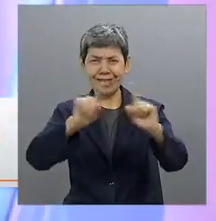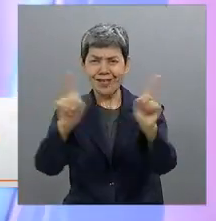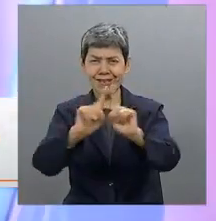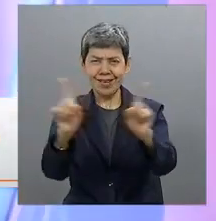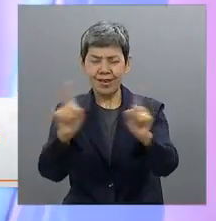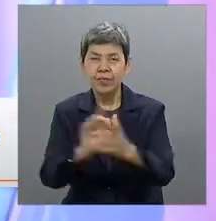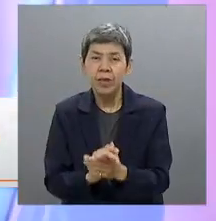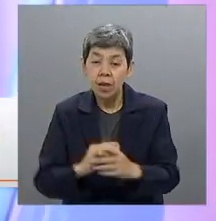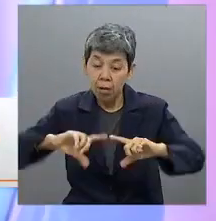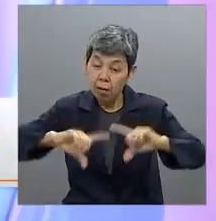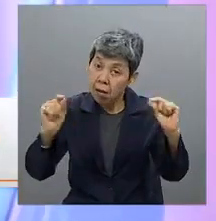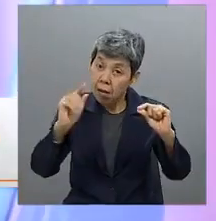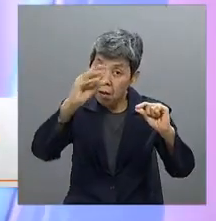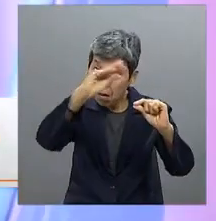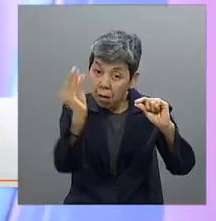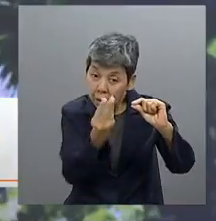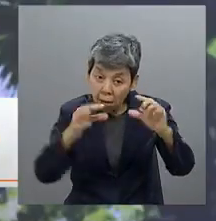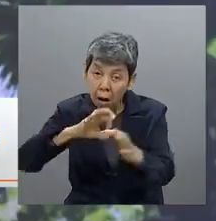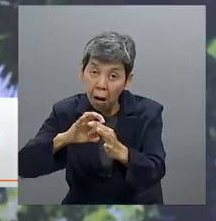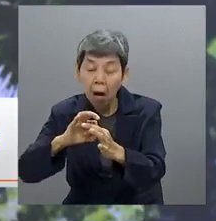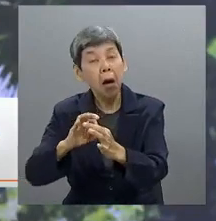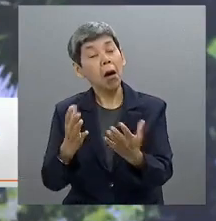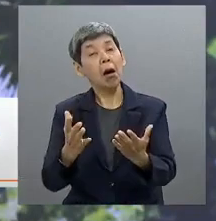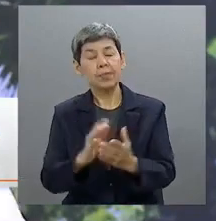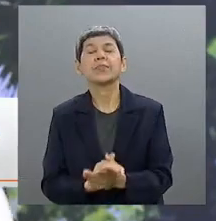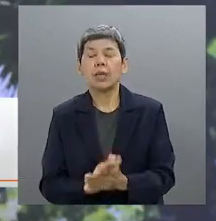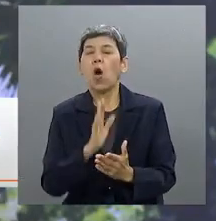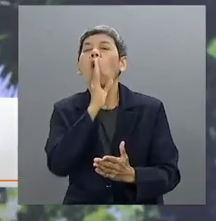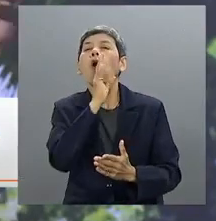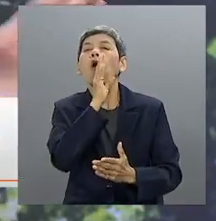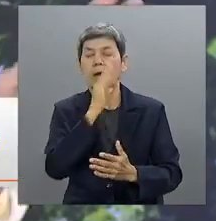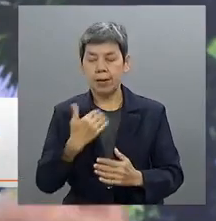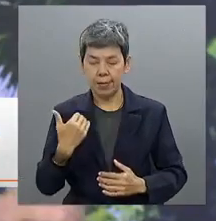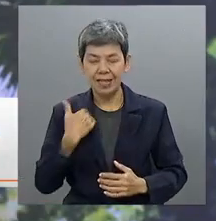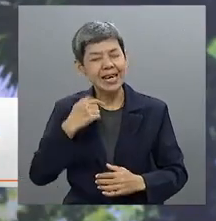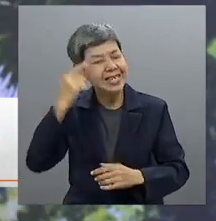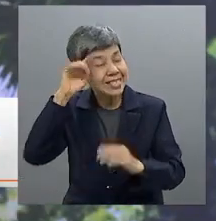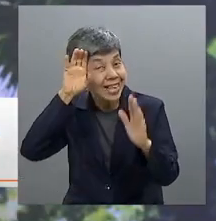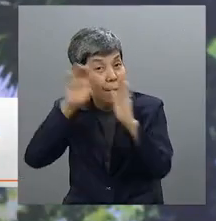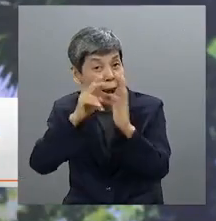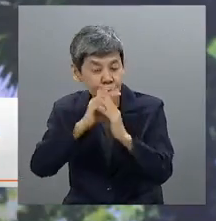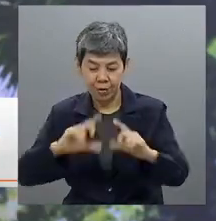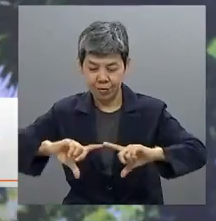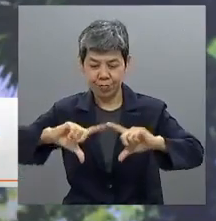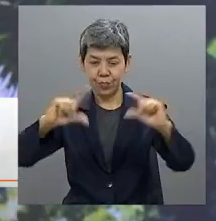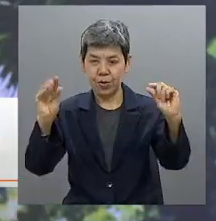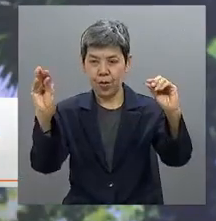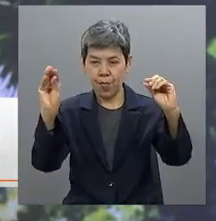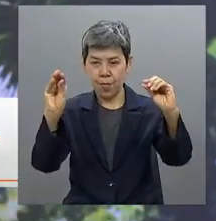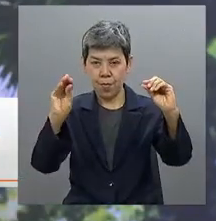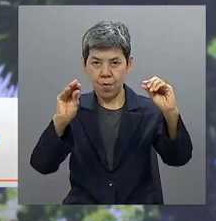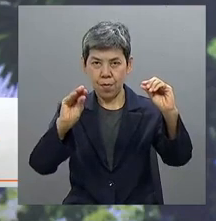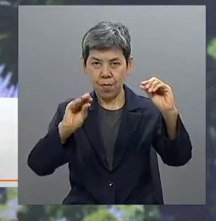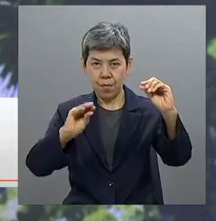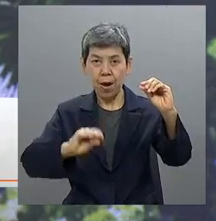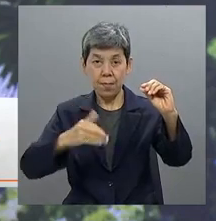ล้วไปอยู่ในลำไส้อย่างเงี้ยมันจะไปยังไง ความจริงถ้าเรามีนึกภาพว่าตัวมดลูกมันจะมีท่อน้ำไข่สองข้างท ี นี้ตั